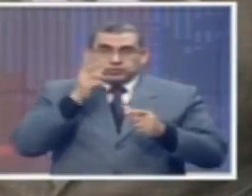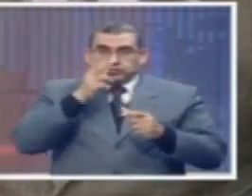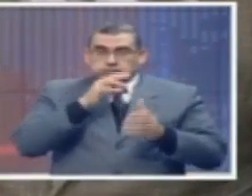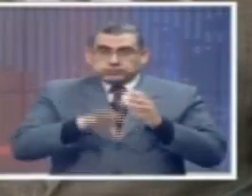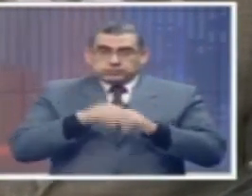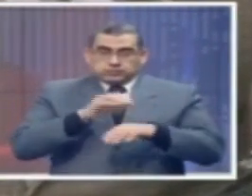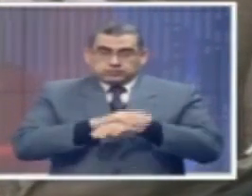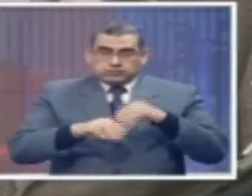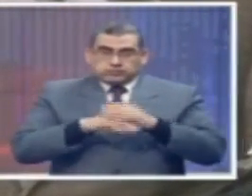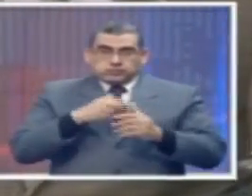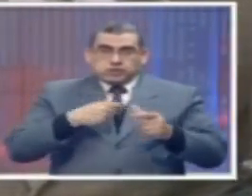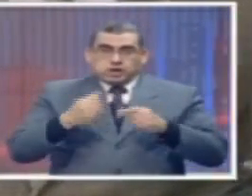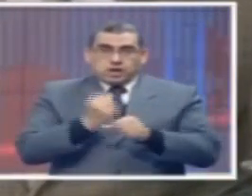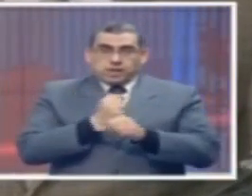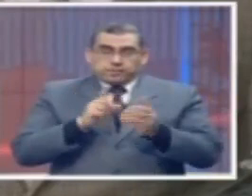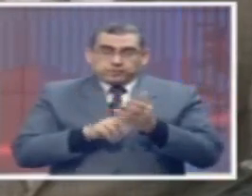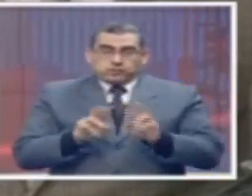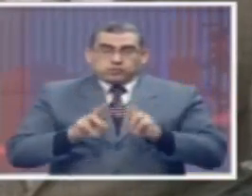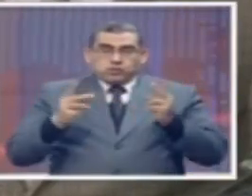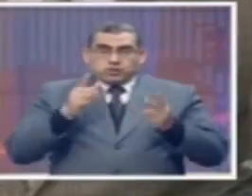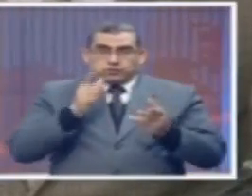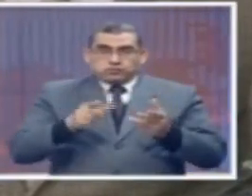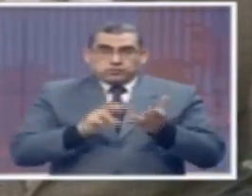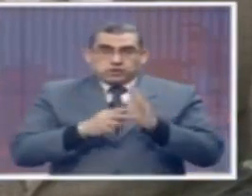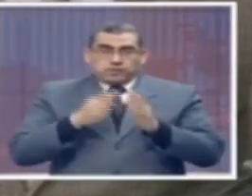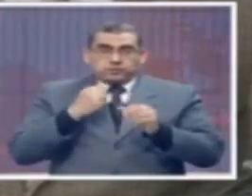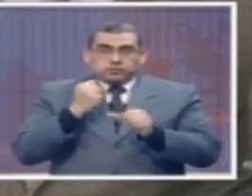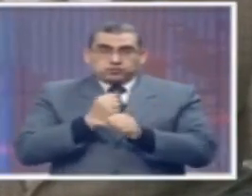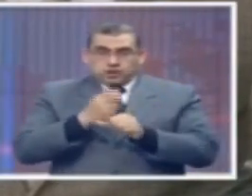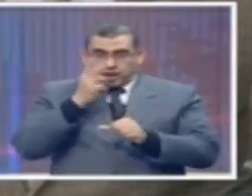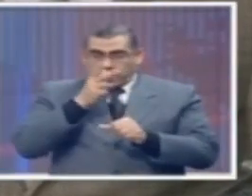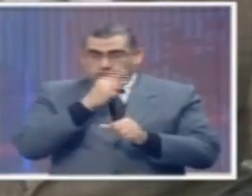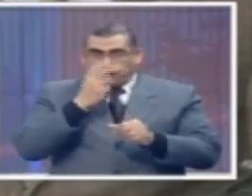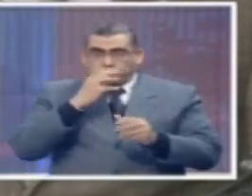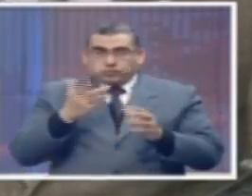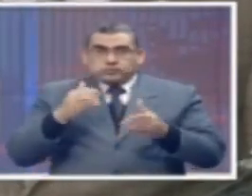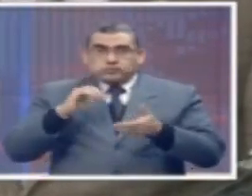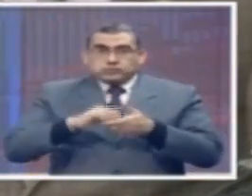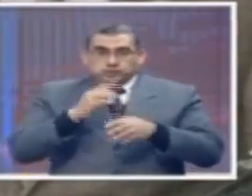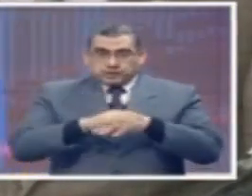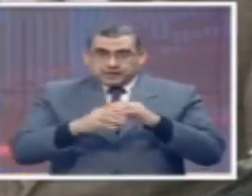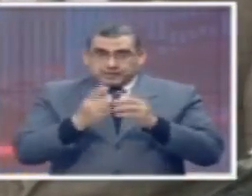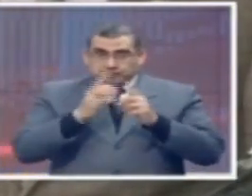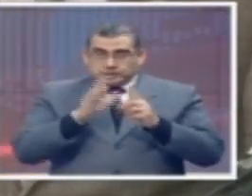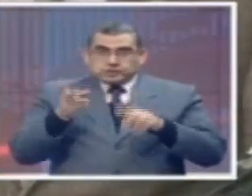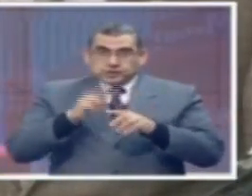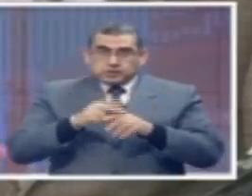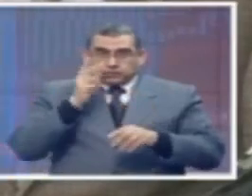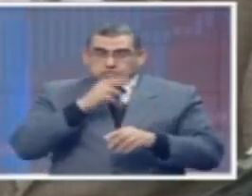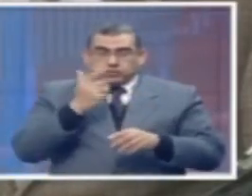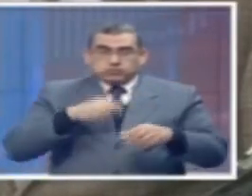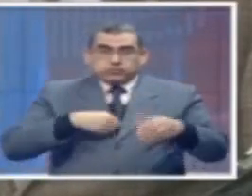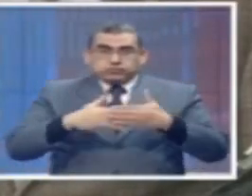وبالساعين للتمكين الاقتصادي بشكل أو بآخر. ولما بنقول الحرف التراثية نقصد بها ليس فقط اليدوية، ولكن أيضا